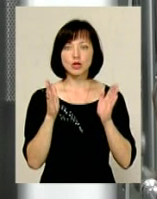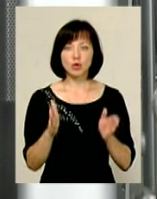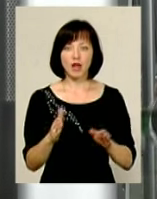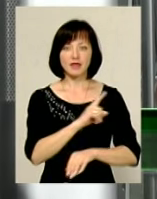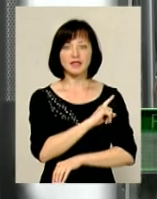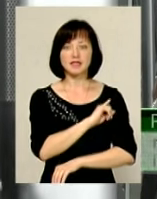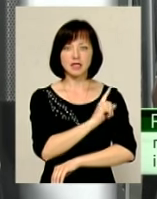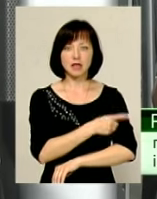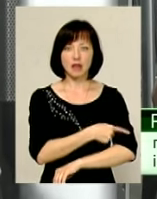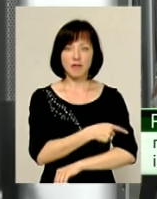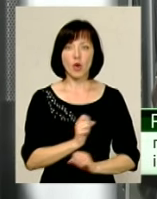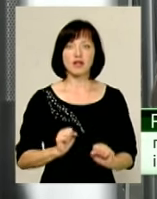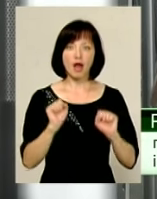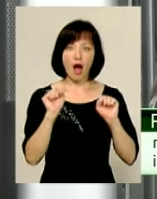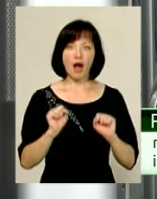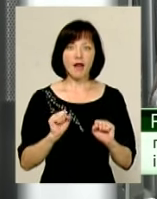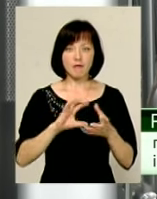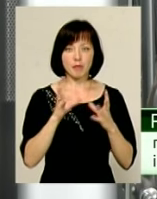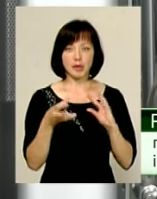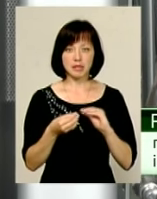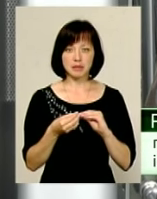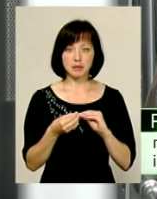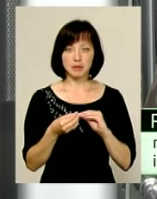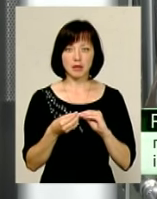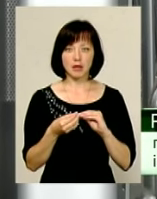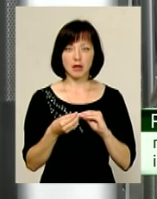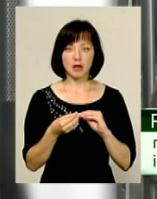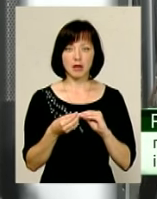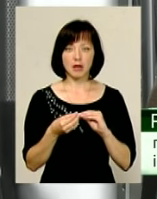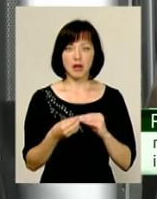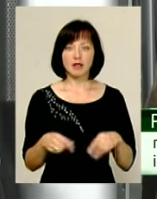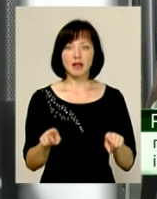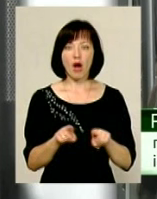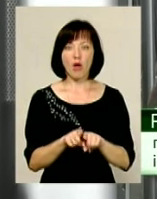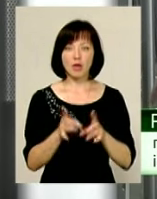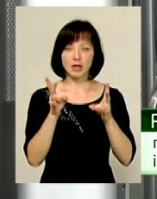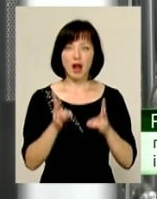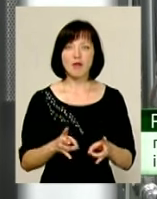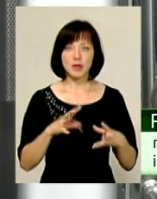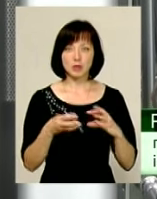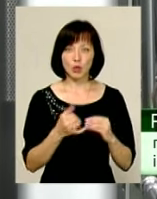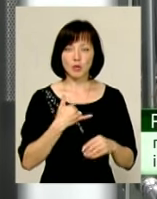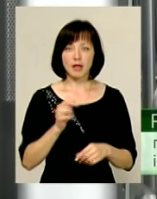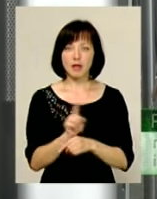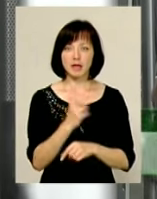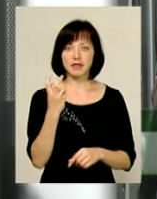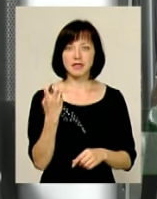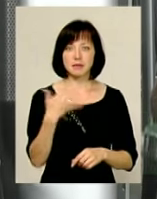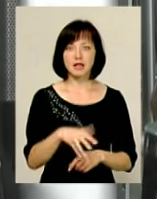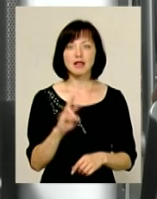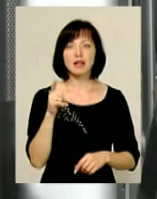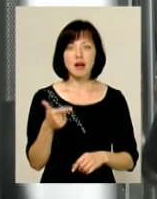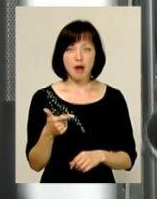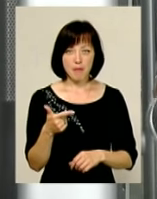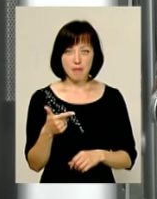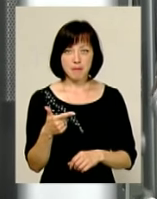тяге. Ээ, вот, в принципе, как с такой травмой, результатом я доволен. 250 кг